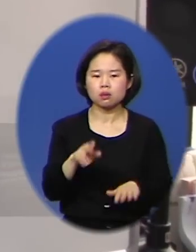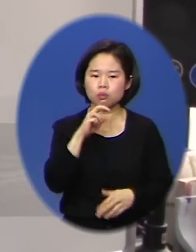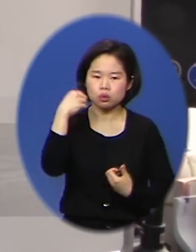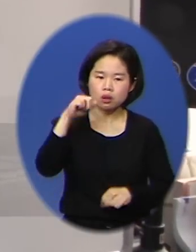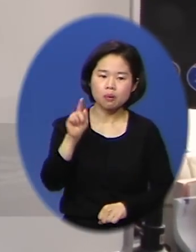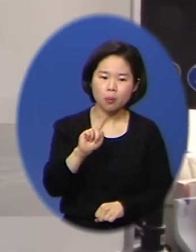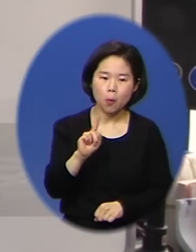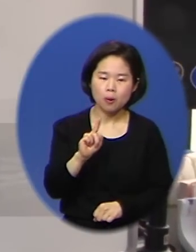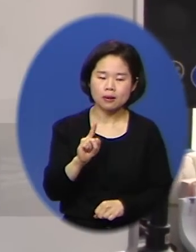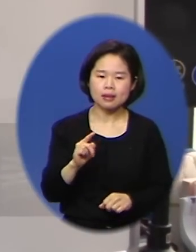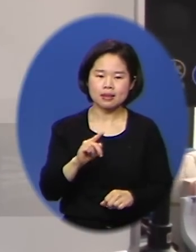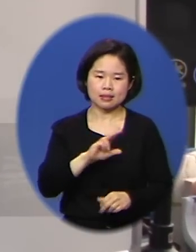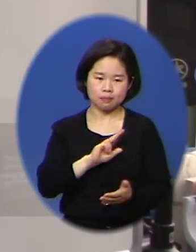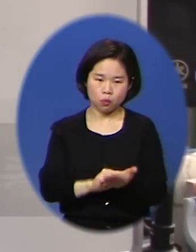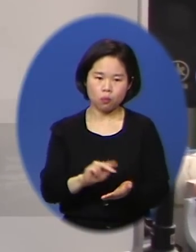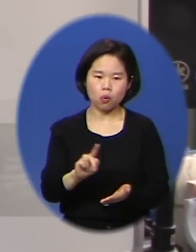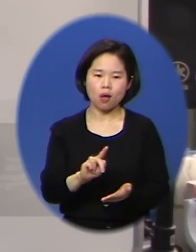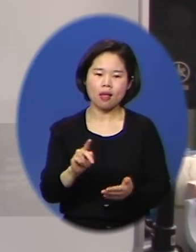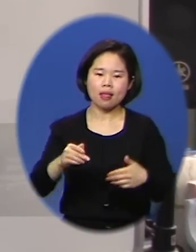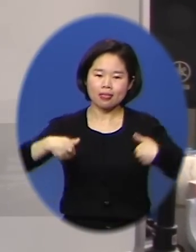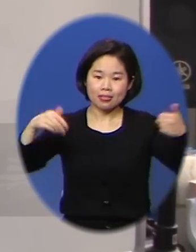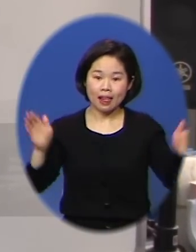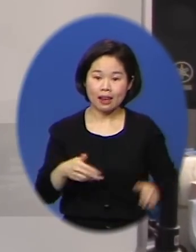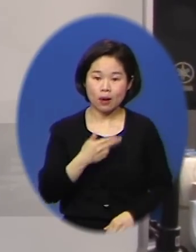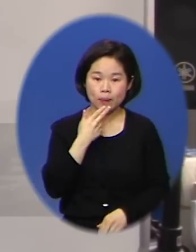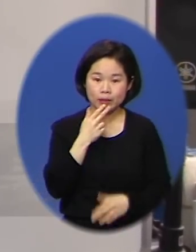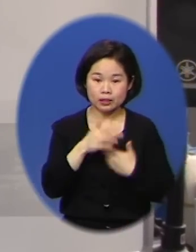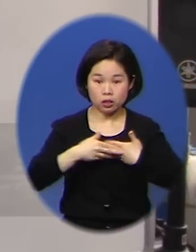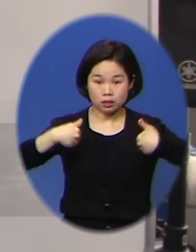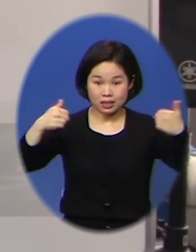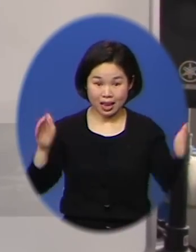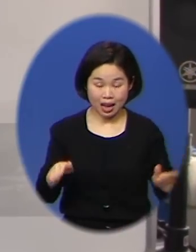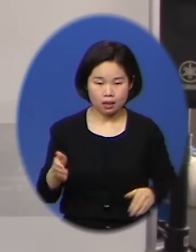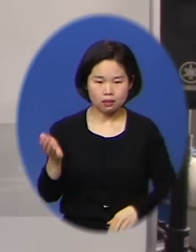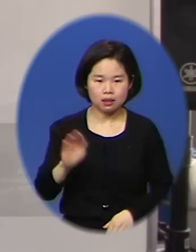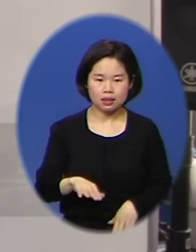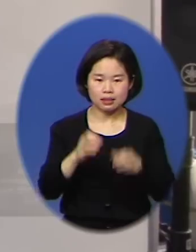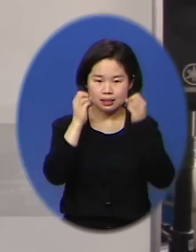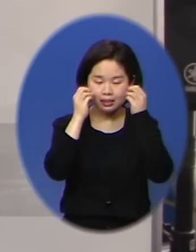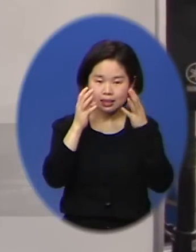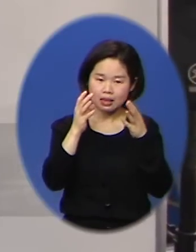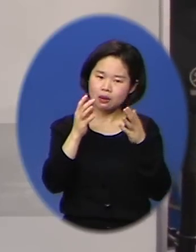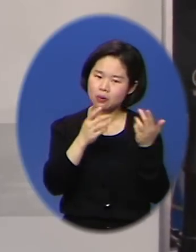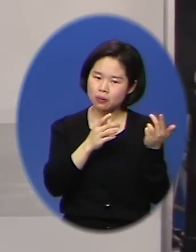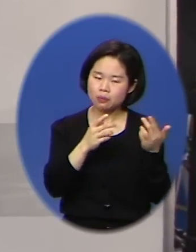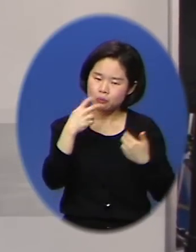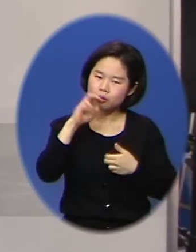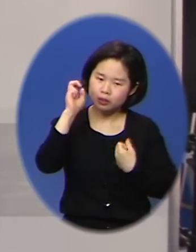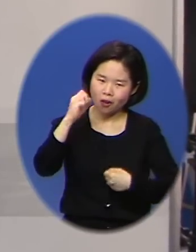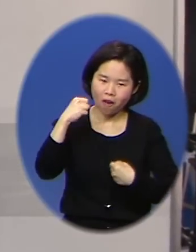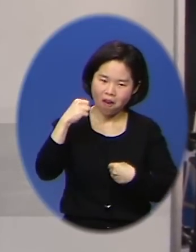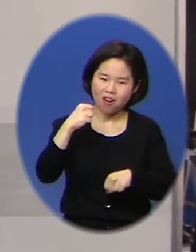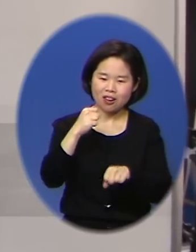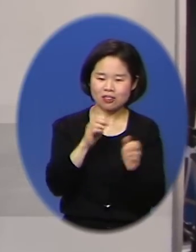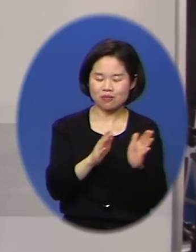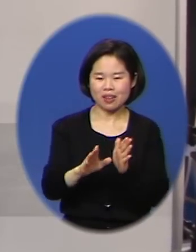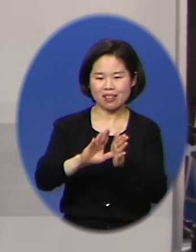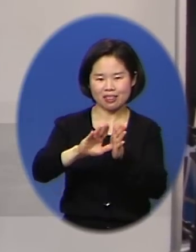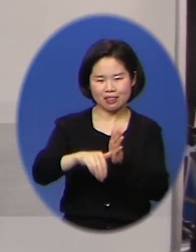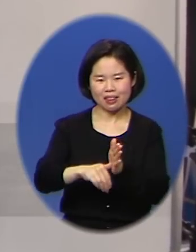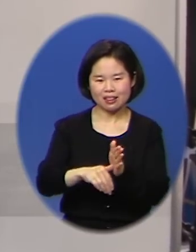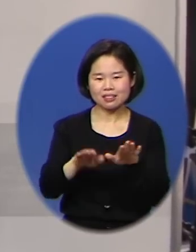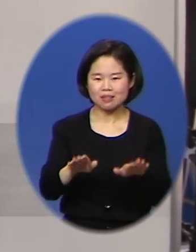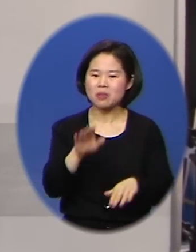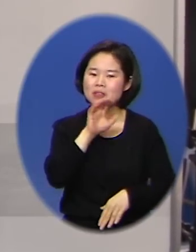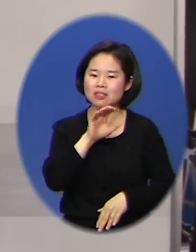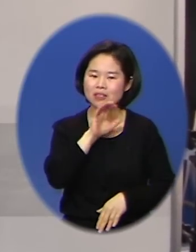날개 없는 천사라는 작품인데 저희가 지금 새 작품 준비하면서 이거 몸풀기로 지금 연습하고 있는 거예요. 그 새로운 작품에도